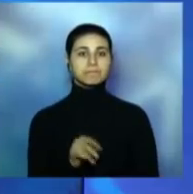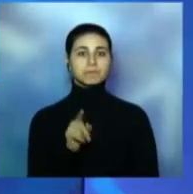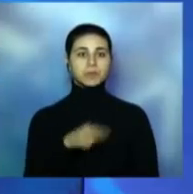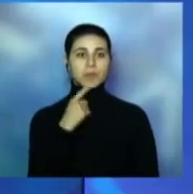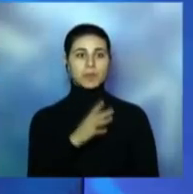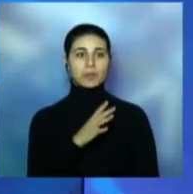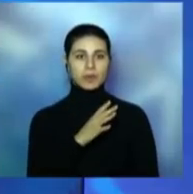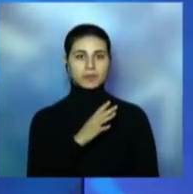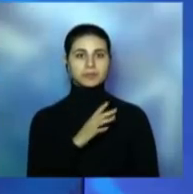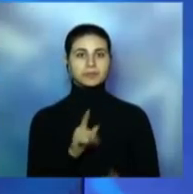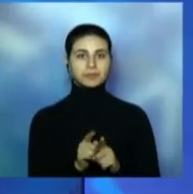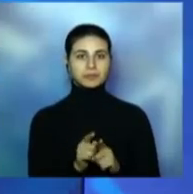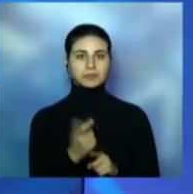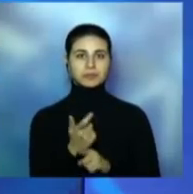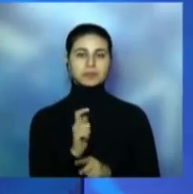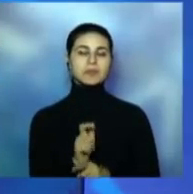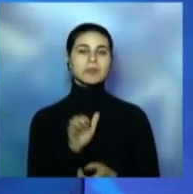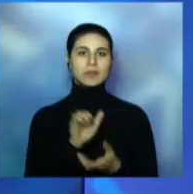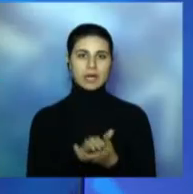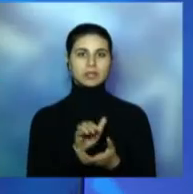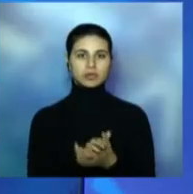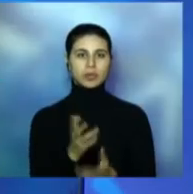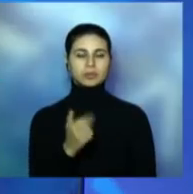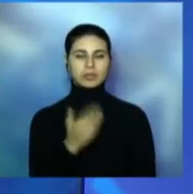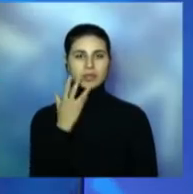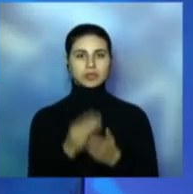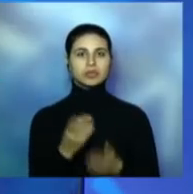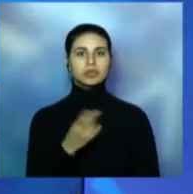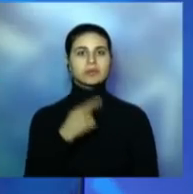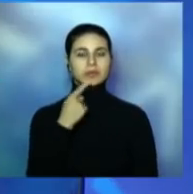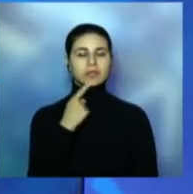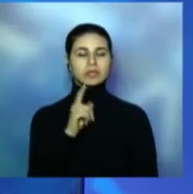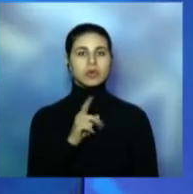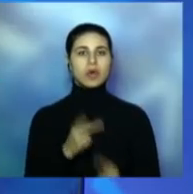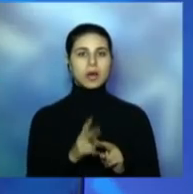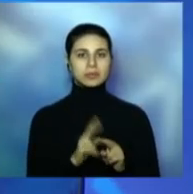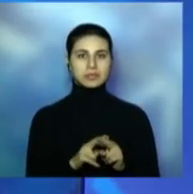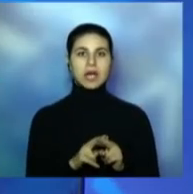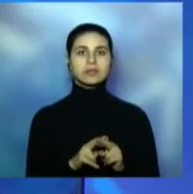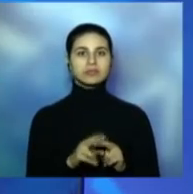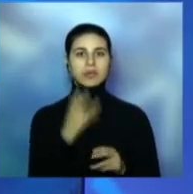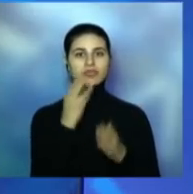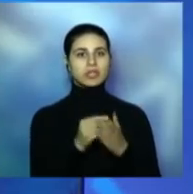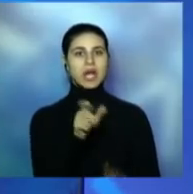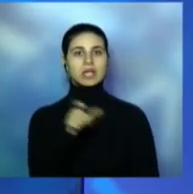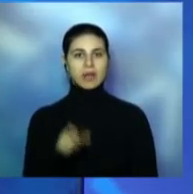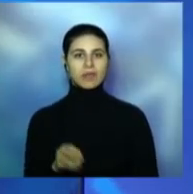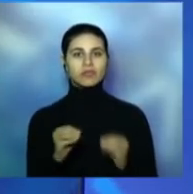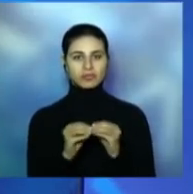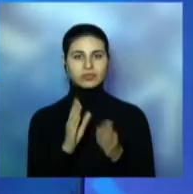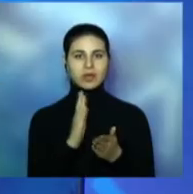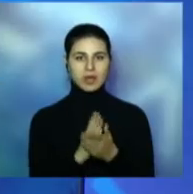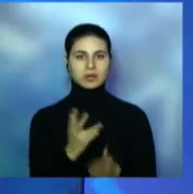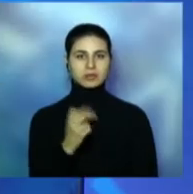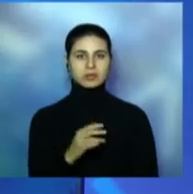მიერ ჩამოყალიბებული ტიპაში ძალიან ნაცნობია, ჩვენ უნდა ვთქვათ, რომ ამისგან დაზღვევი ჩვენი საზოგადოება არ არის